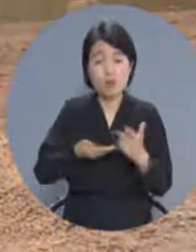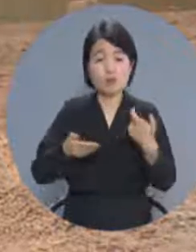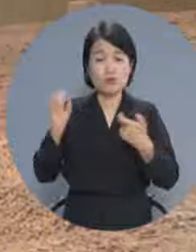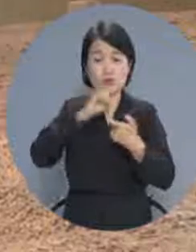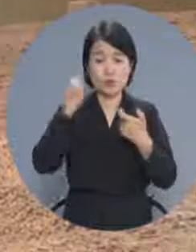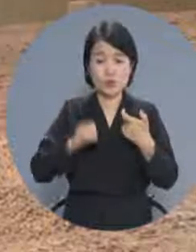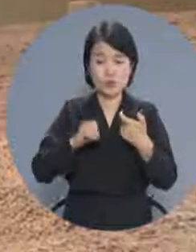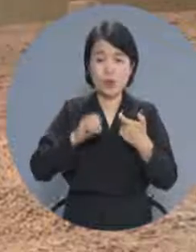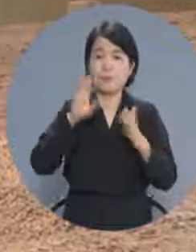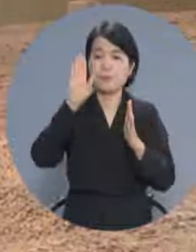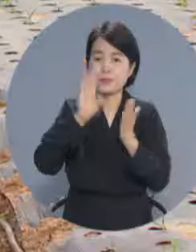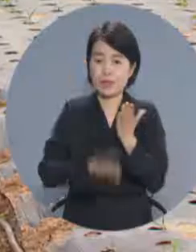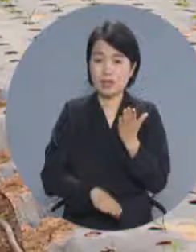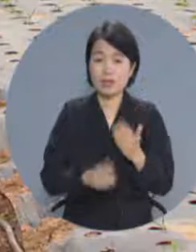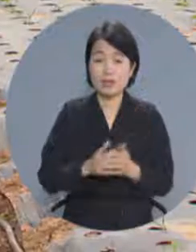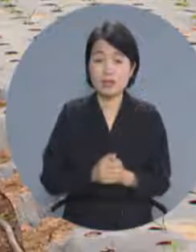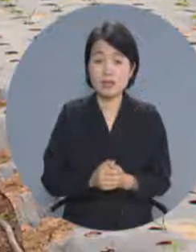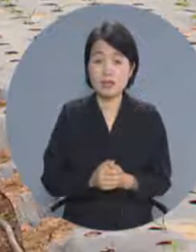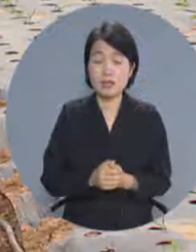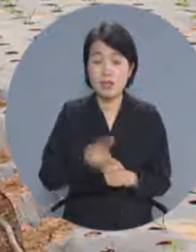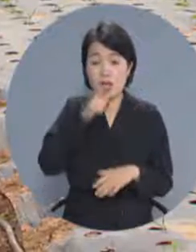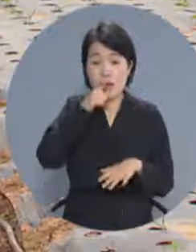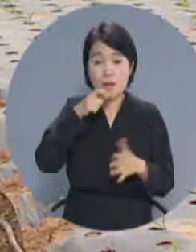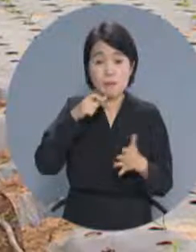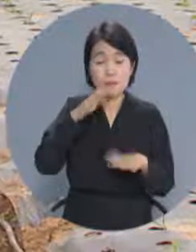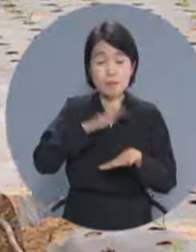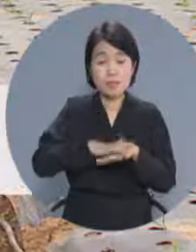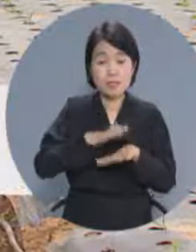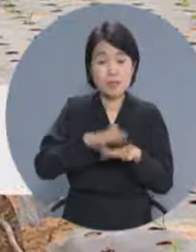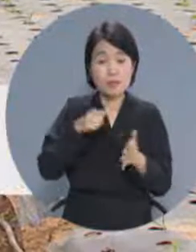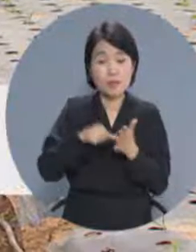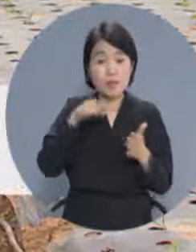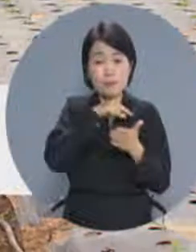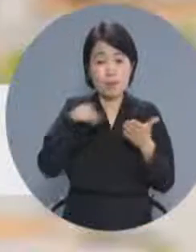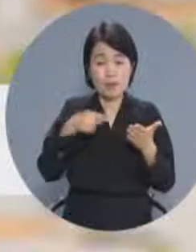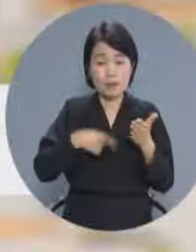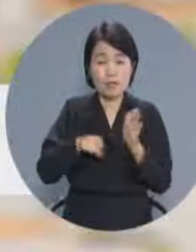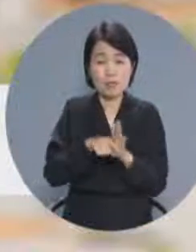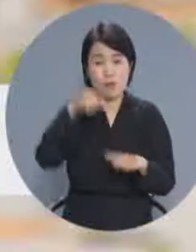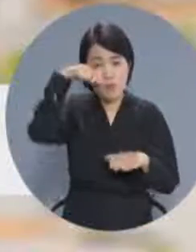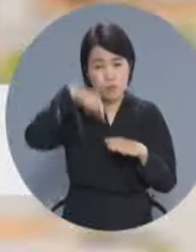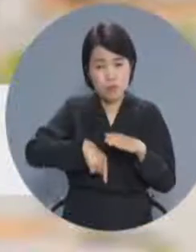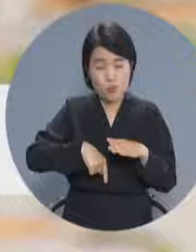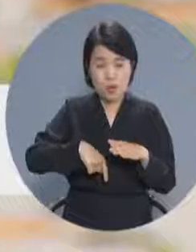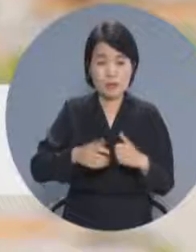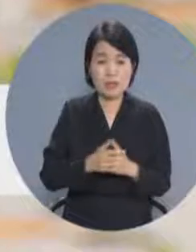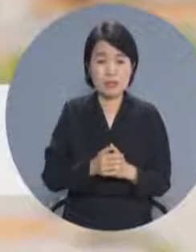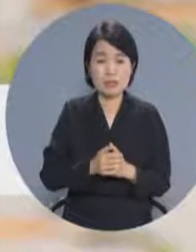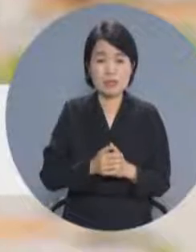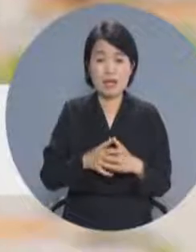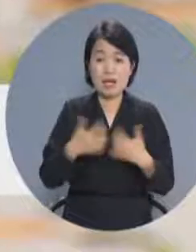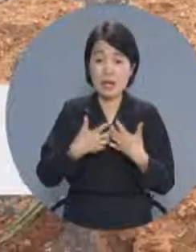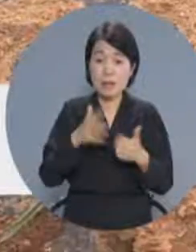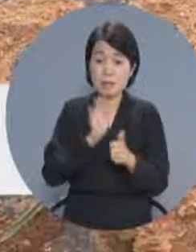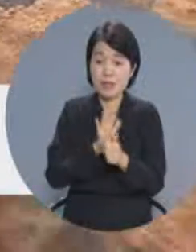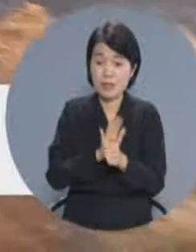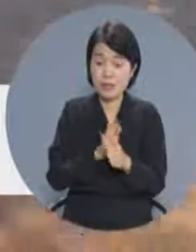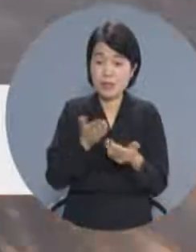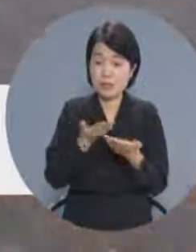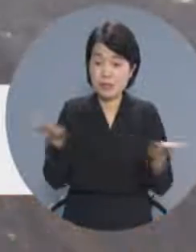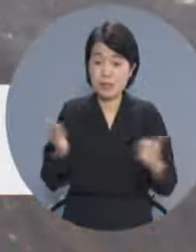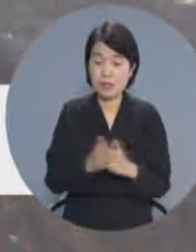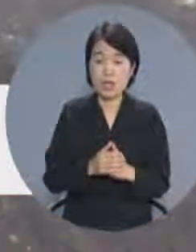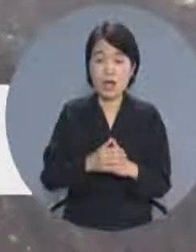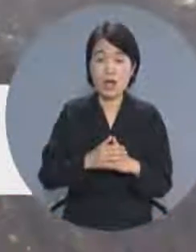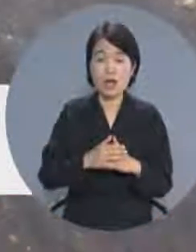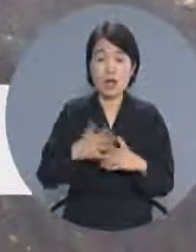이하로 떨어졌습니다. 밭작물 가뭄 피해 예방을 위해 용수 개발과 함께 양수 장비 등이 지원되고 농촌 일손